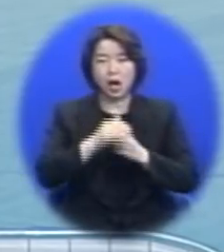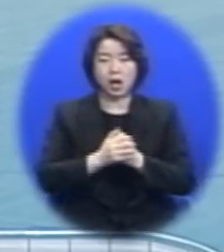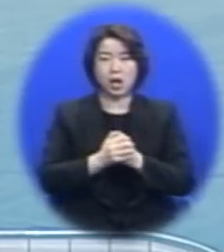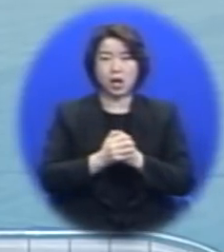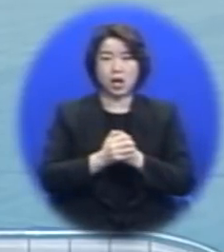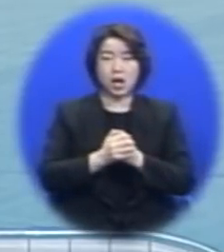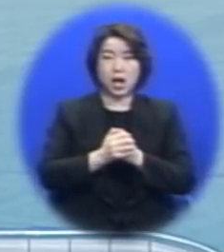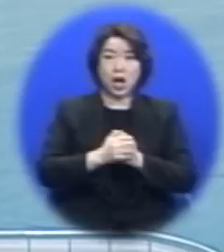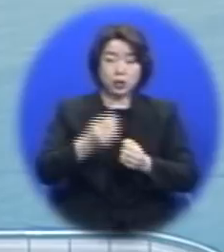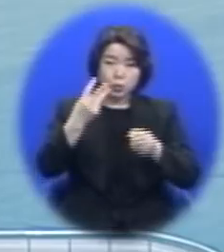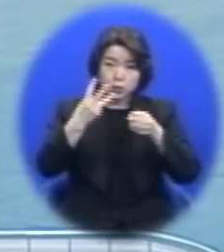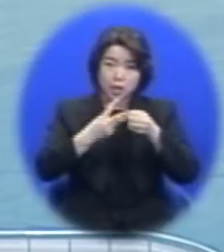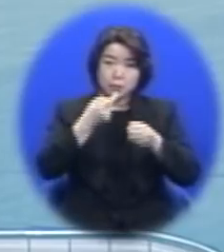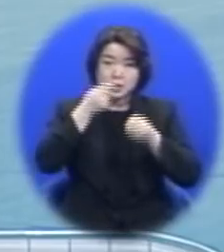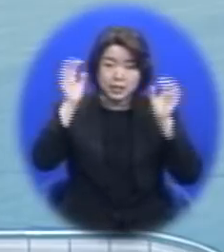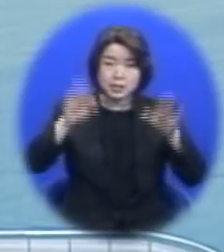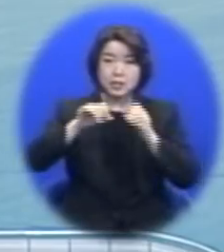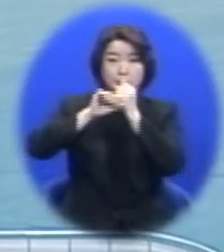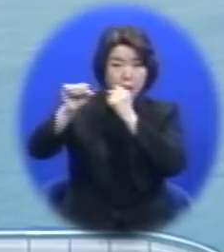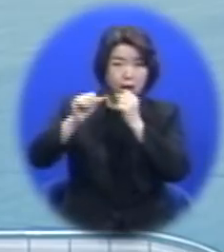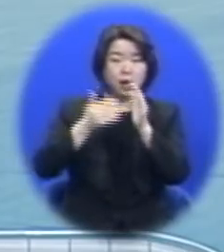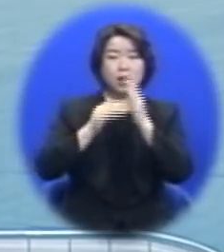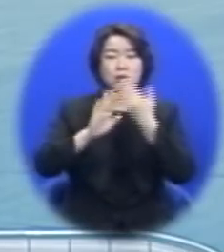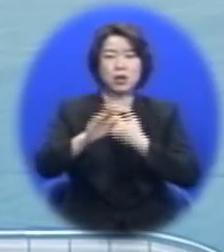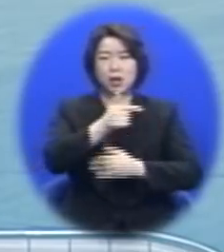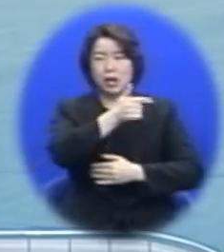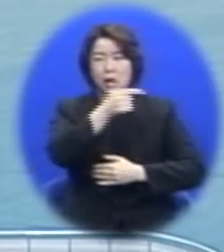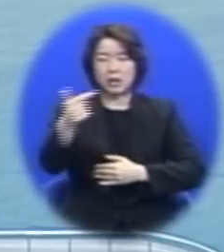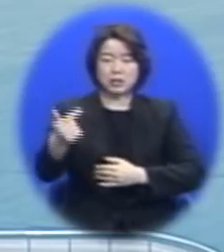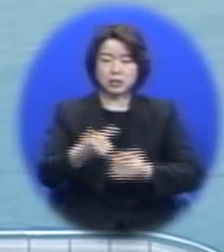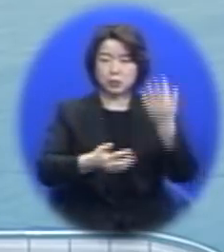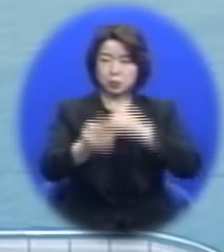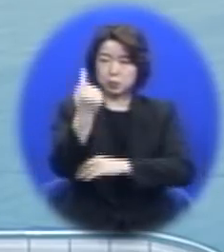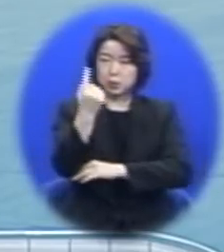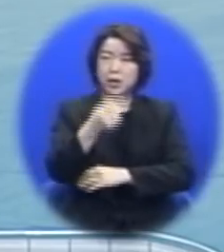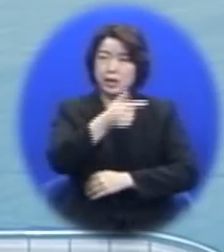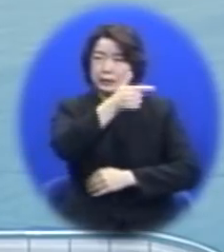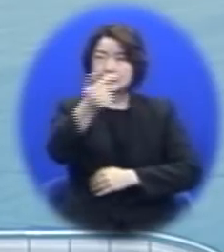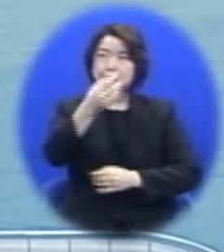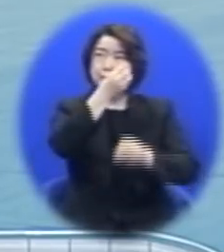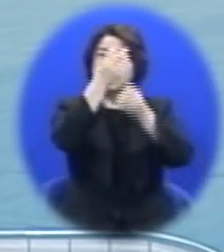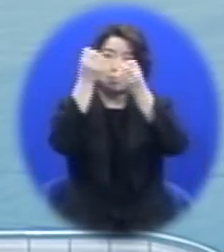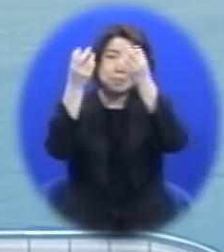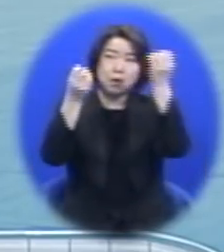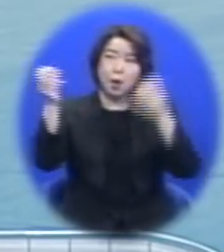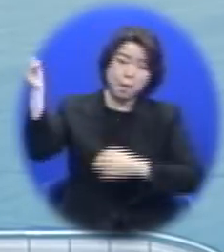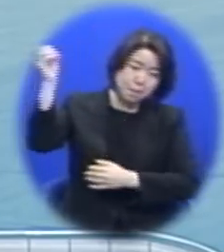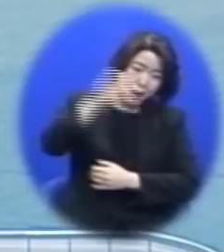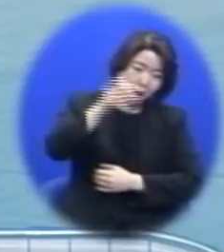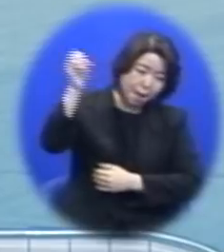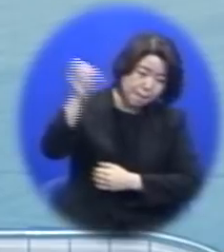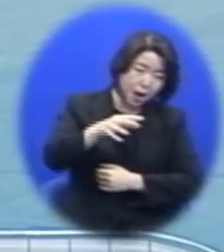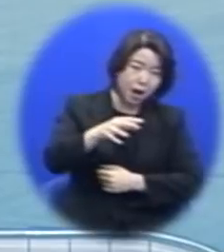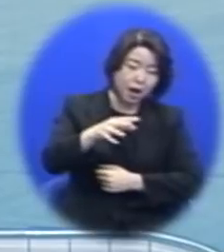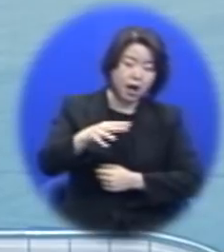이제는 횃불과 같은 큰 별이 떨어져서 강과 샘물을